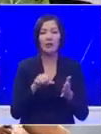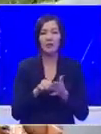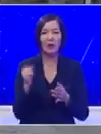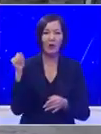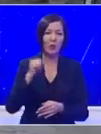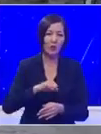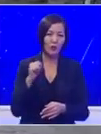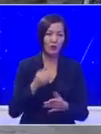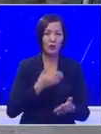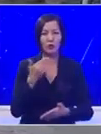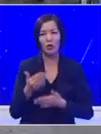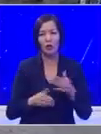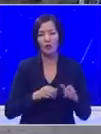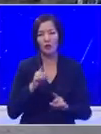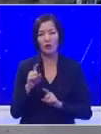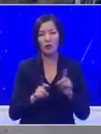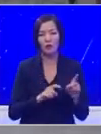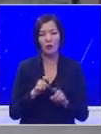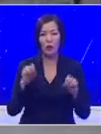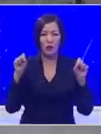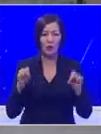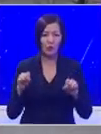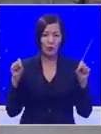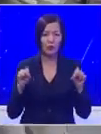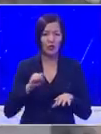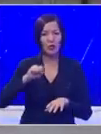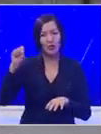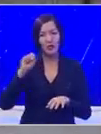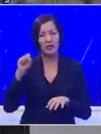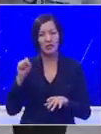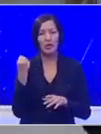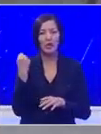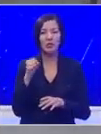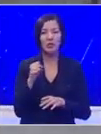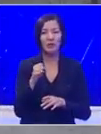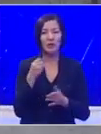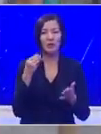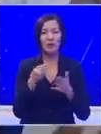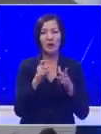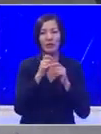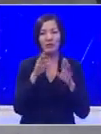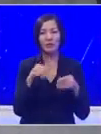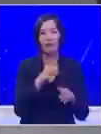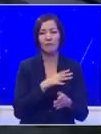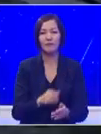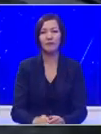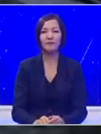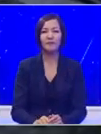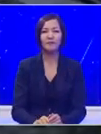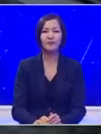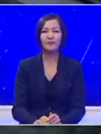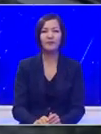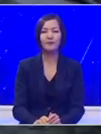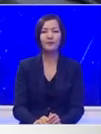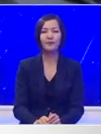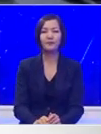күрестірді, жаяу жүгірді, турникке де тартылды, кір тасында көтерді. Жеңімпаздар бағалы марапатпен марқайды. Мен мені